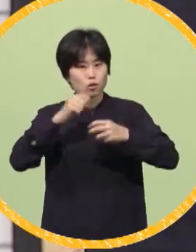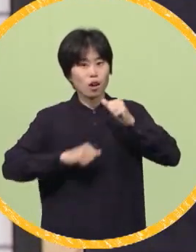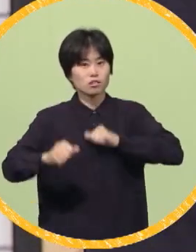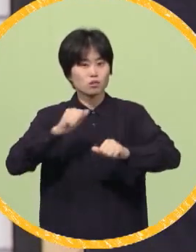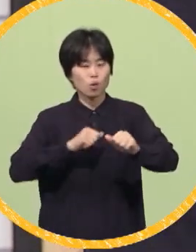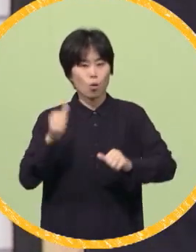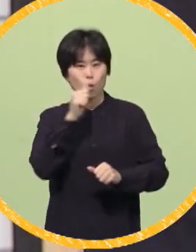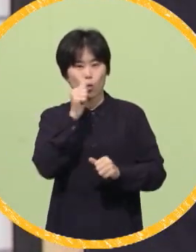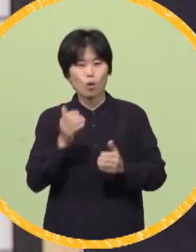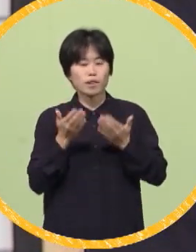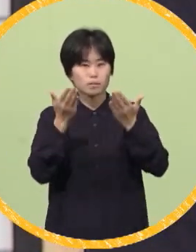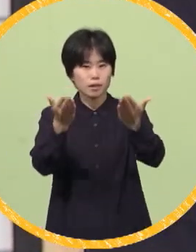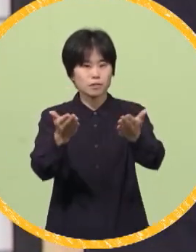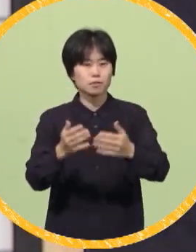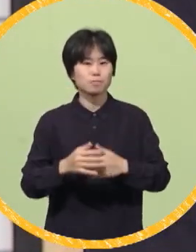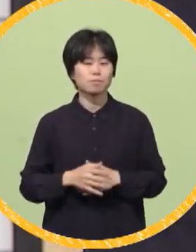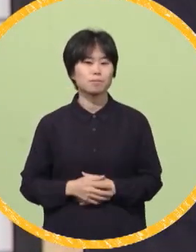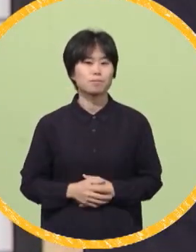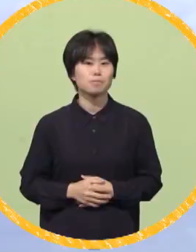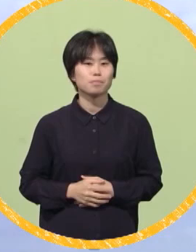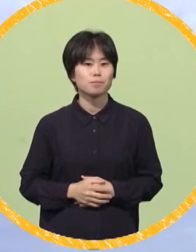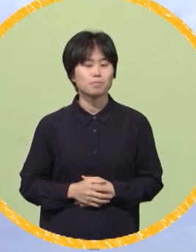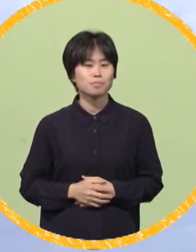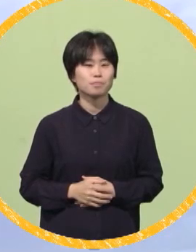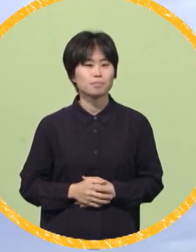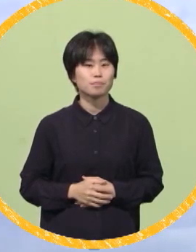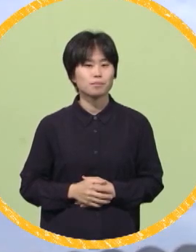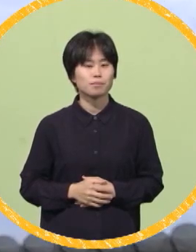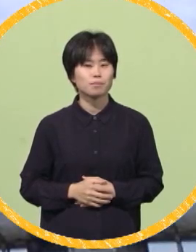。まずはこちらご覧ください。